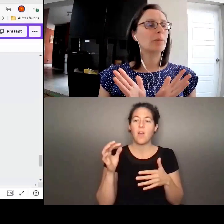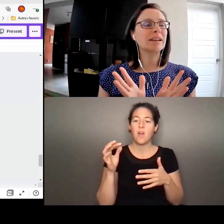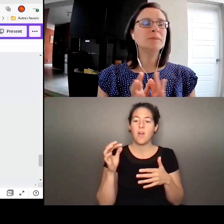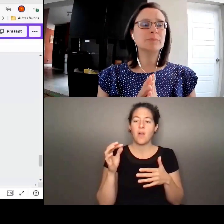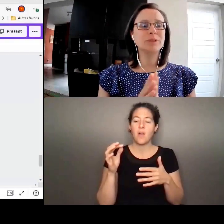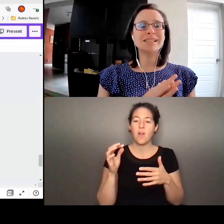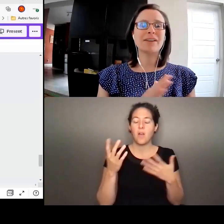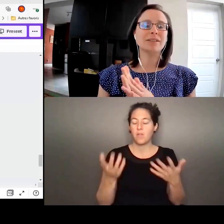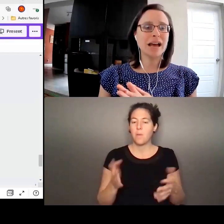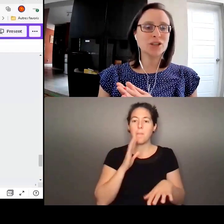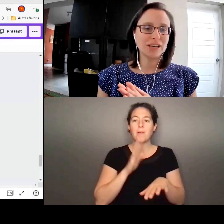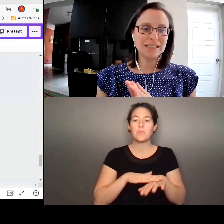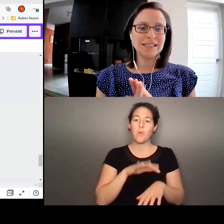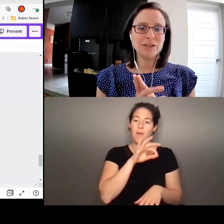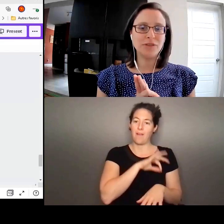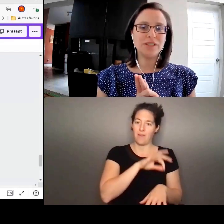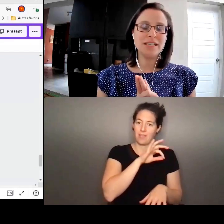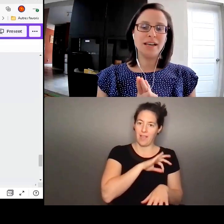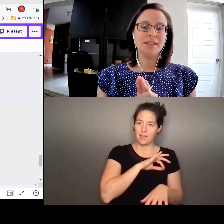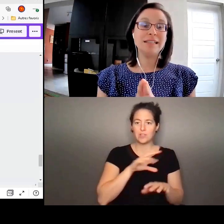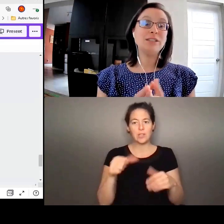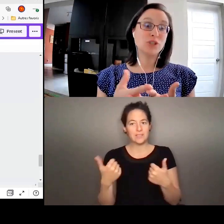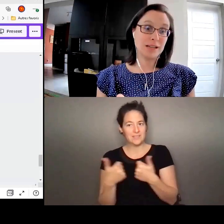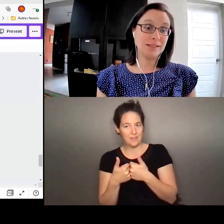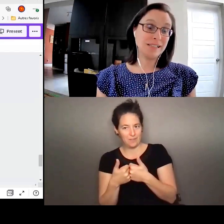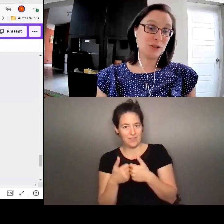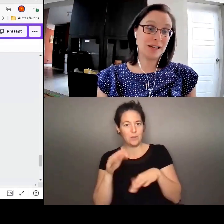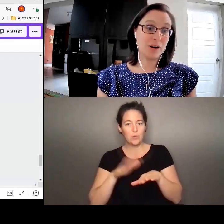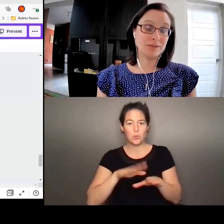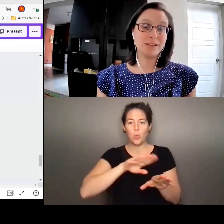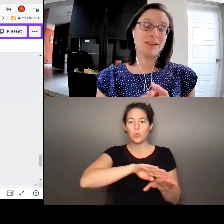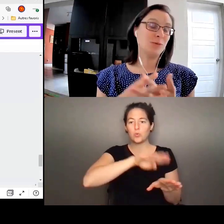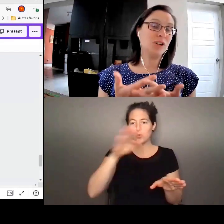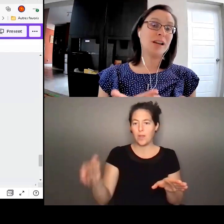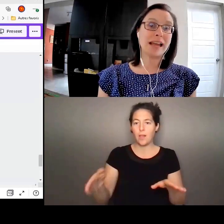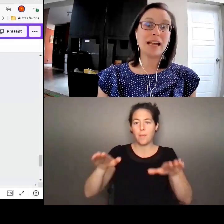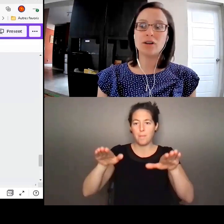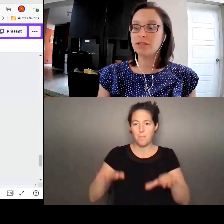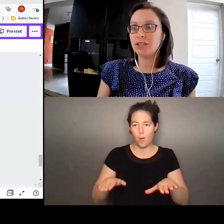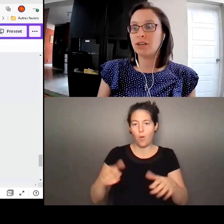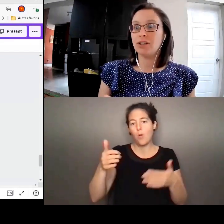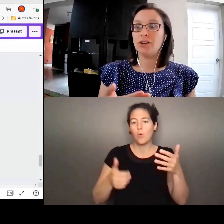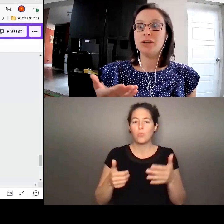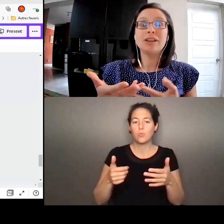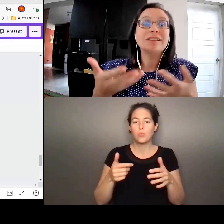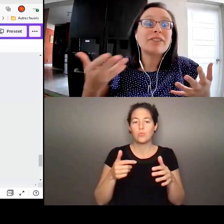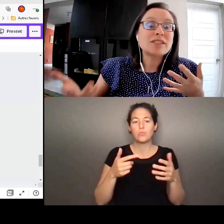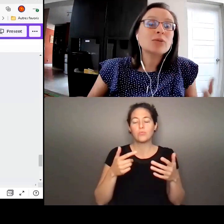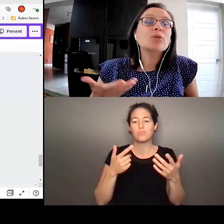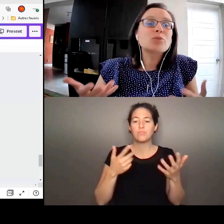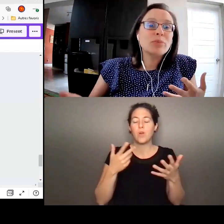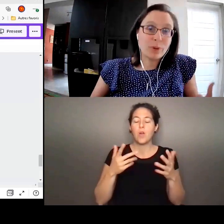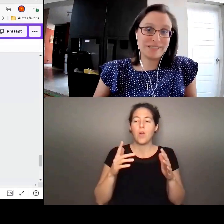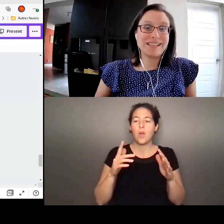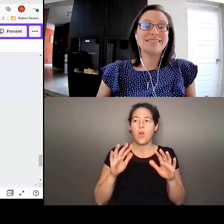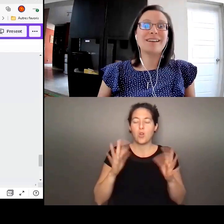On va parler un petit peu des avantages et des défis des tunnels bas, OK, ou de la récolte, de la façon dont